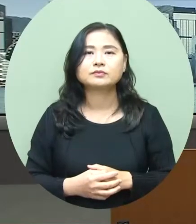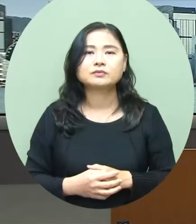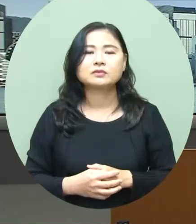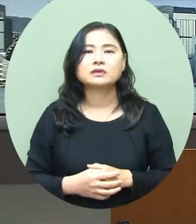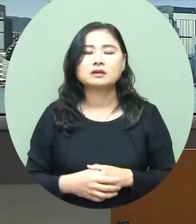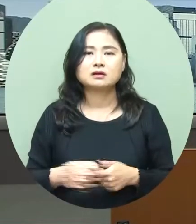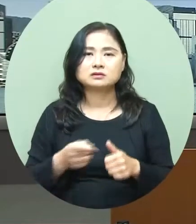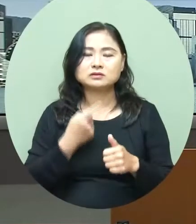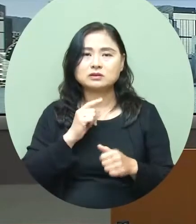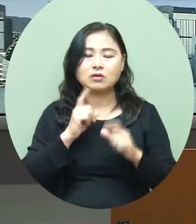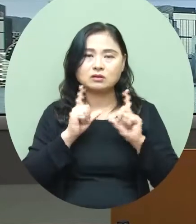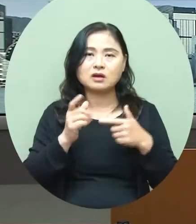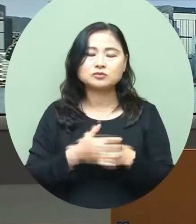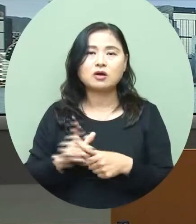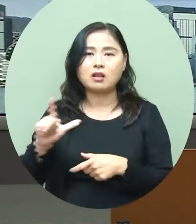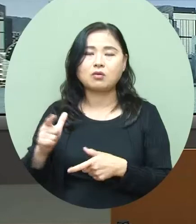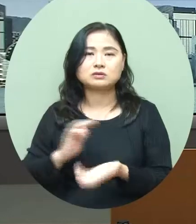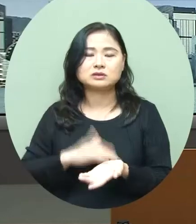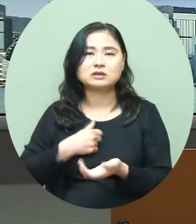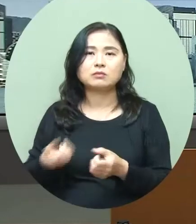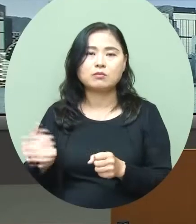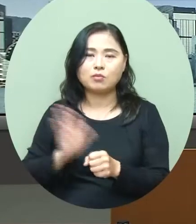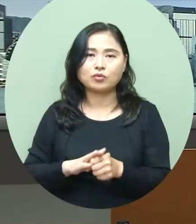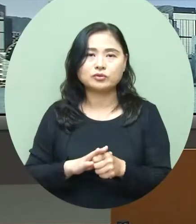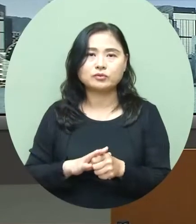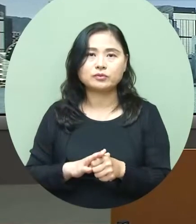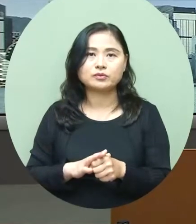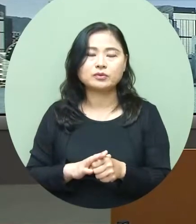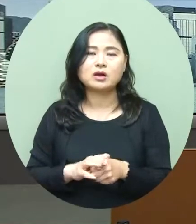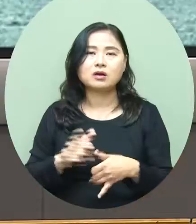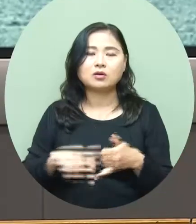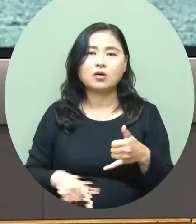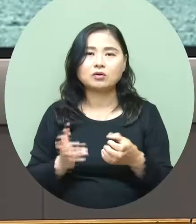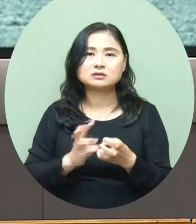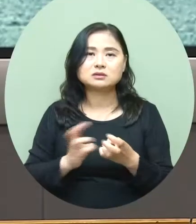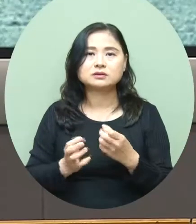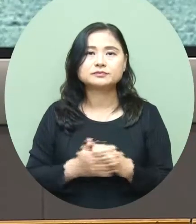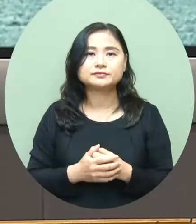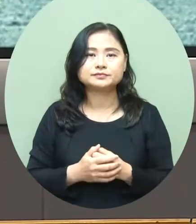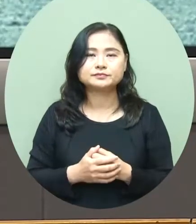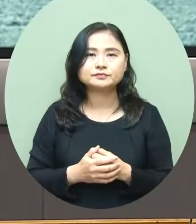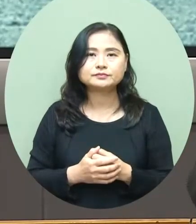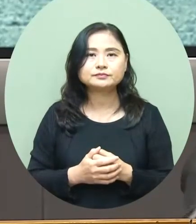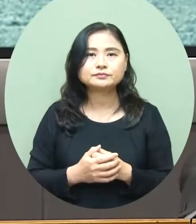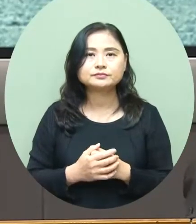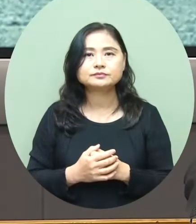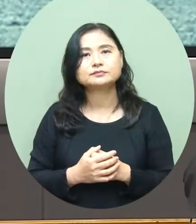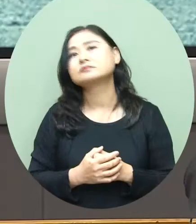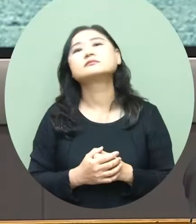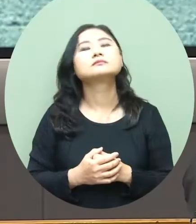答咗。 I'll take the questions first, and I'll invite Dr. Lau to tell us more details about the cases.